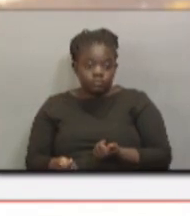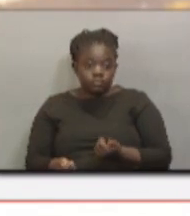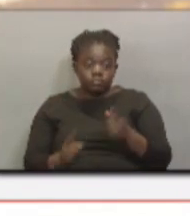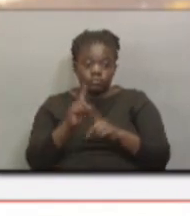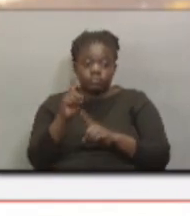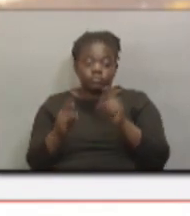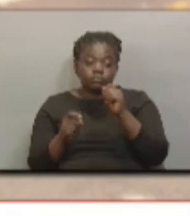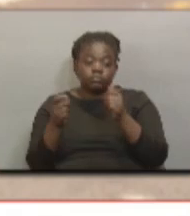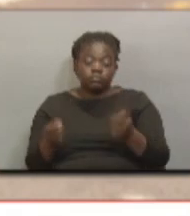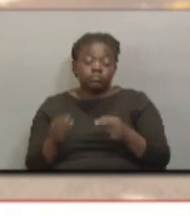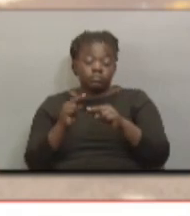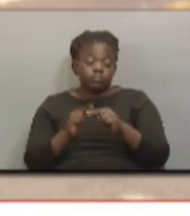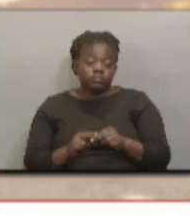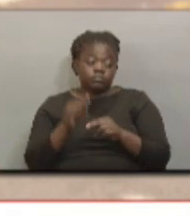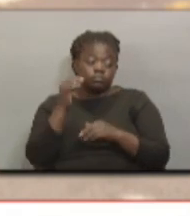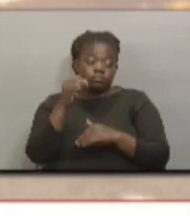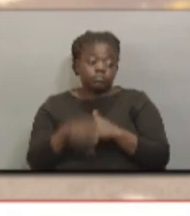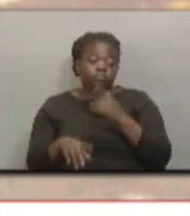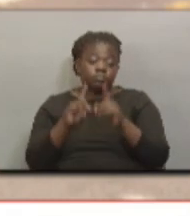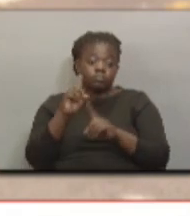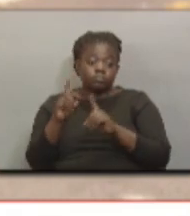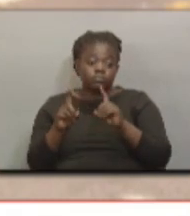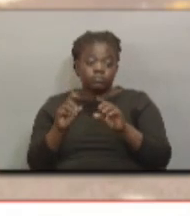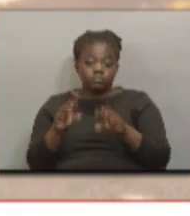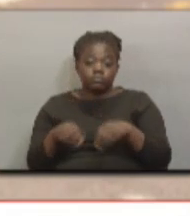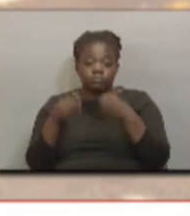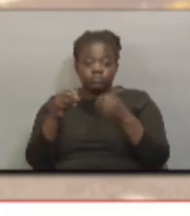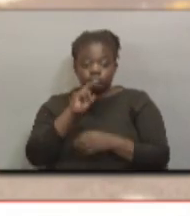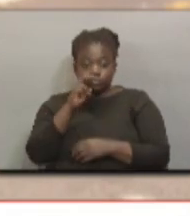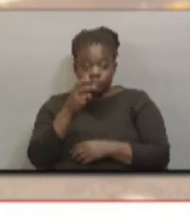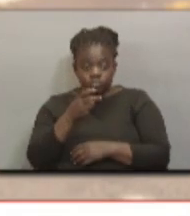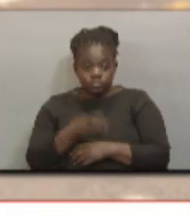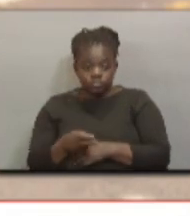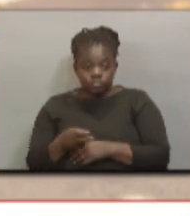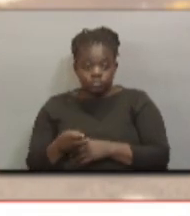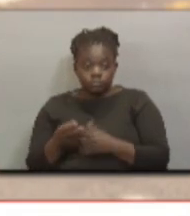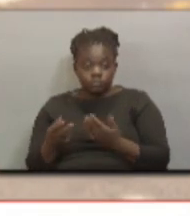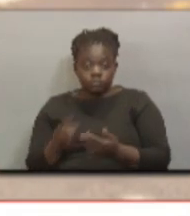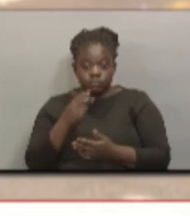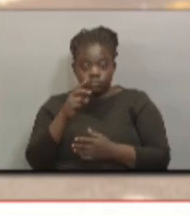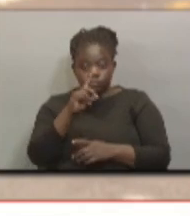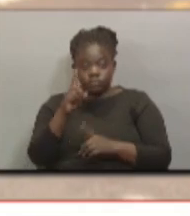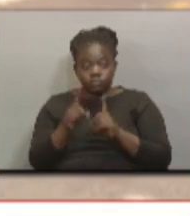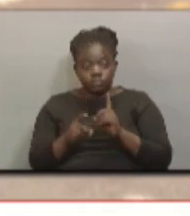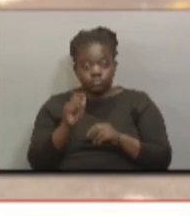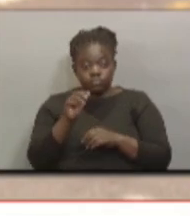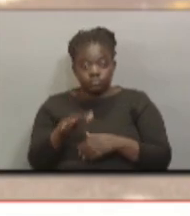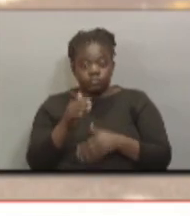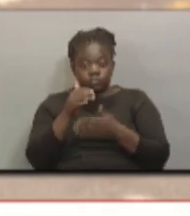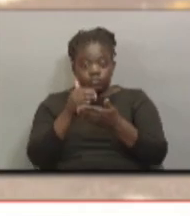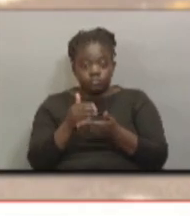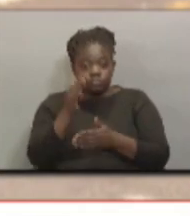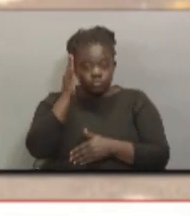bye bagenda okutuula. Oluvannyuma lw'ebibuuzo tukuweereza ne answers nga bwe wandizeemu ebibuuzo ebyo, kikuyamba